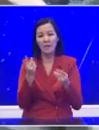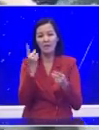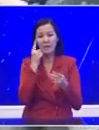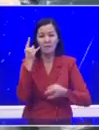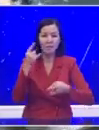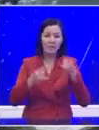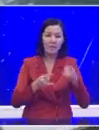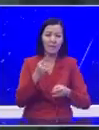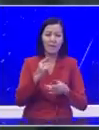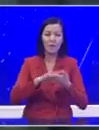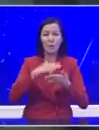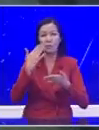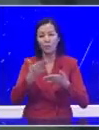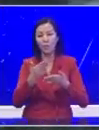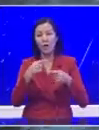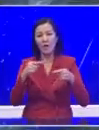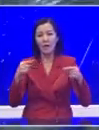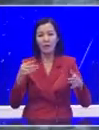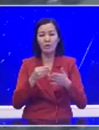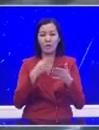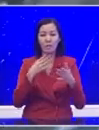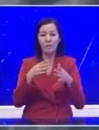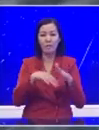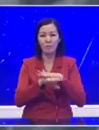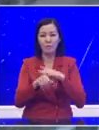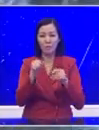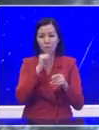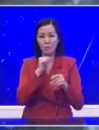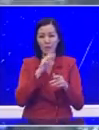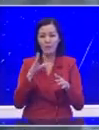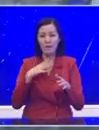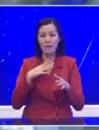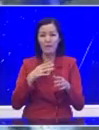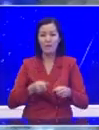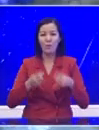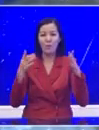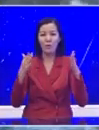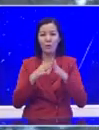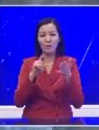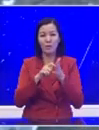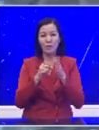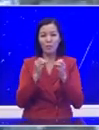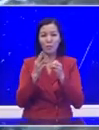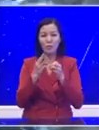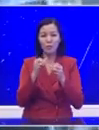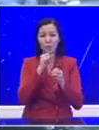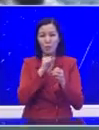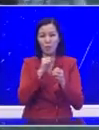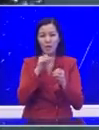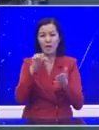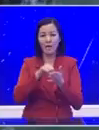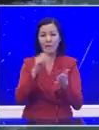теледидар, ноутбук, телефондар және басқа да заттар бар. Күдіктілер қонақ үйлердің бірінде тұрып, оны шырлыққа қатысы